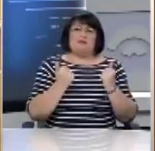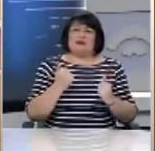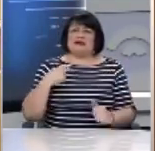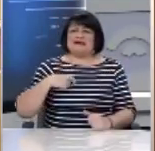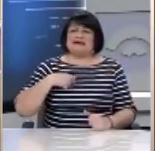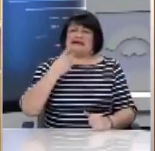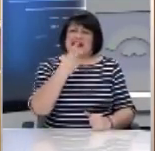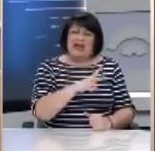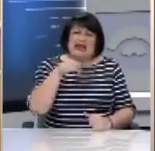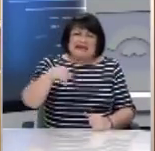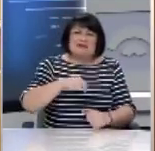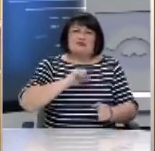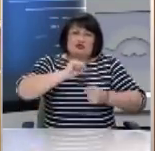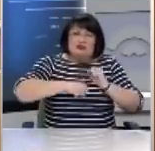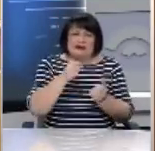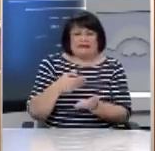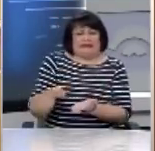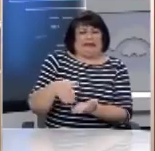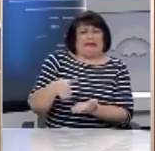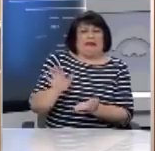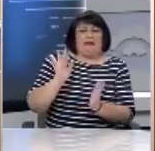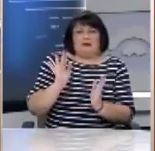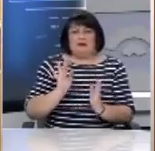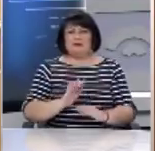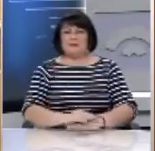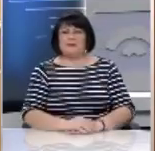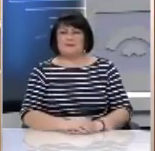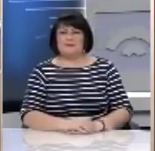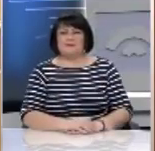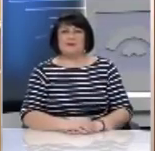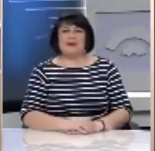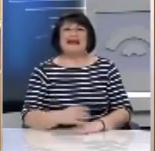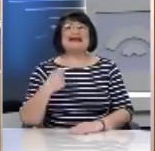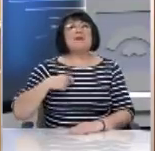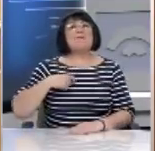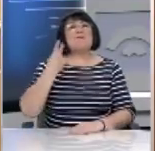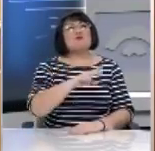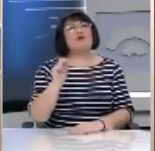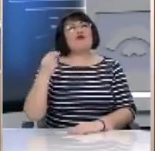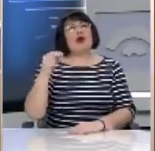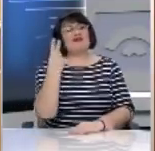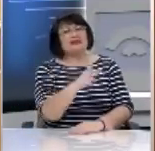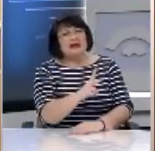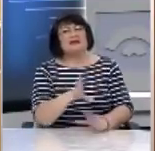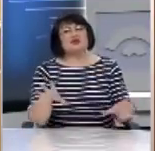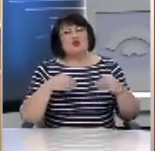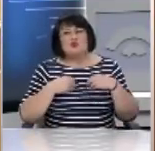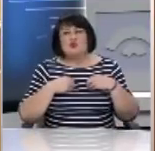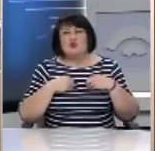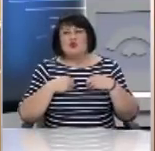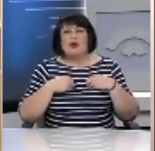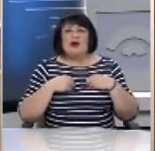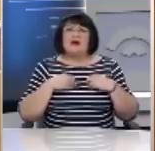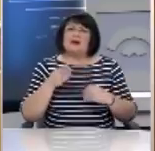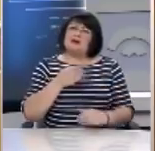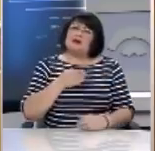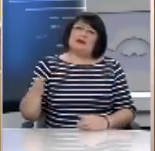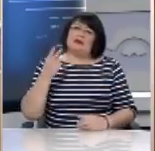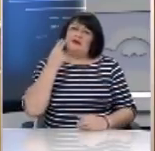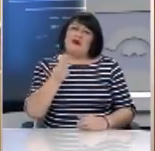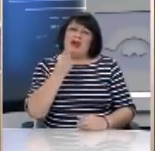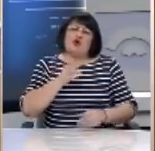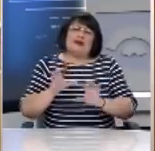Εσείς σήμερα προσπαθήσατε να το αποφύγετε. Αλλά υιοθετούν τα στελέχη σας μία ακραία, τουλάχιστον αυτούς που